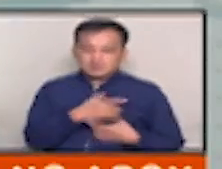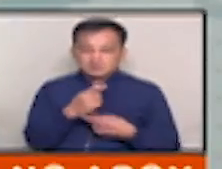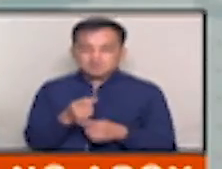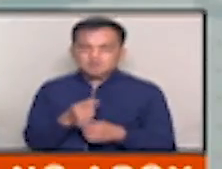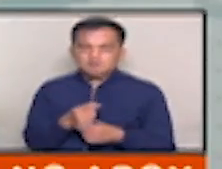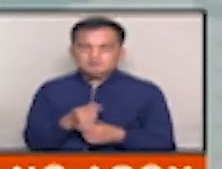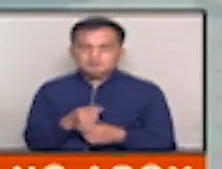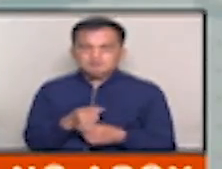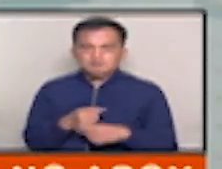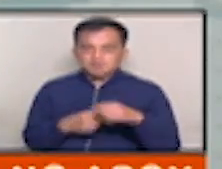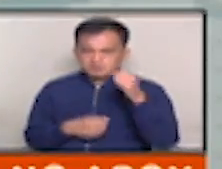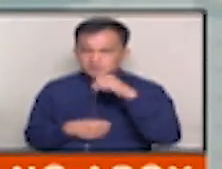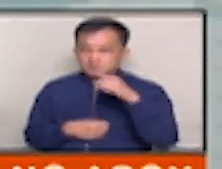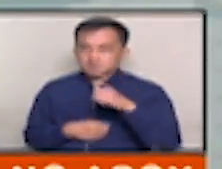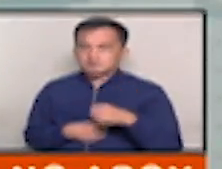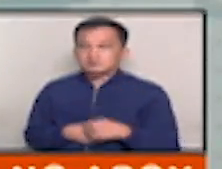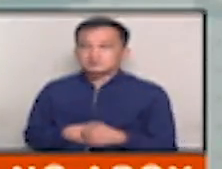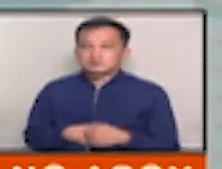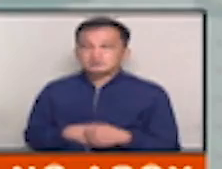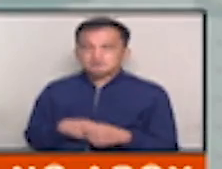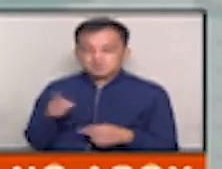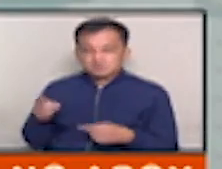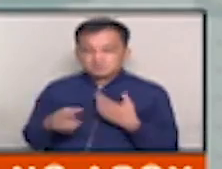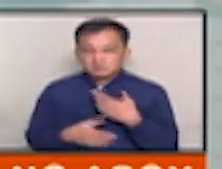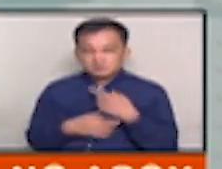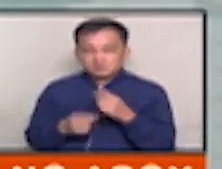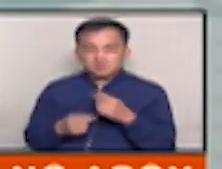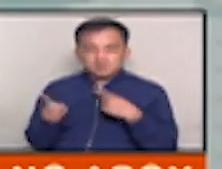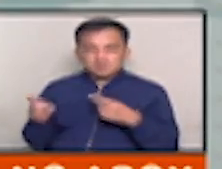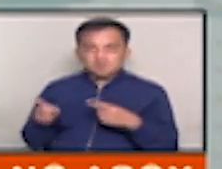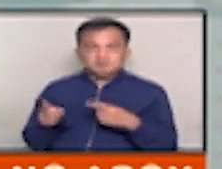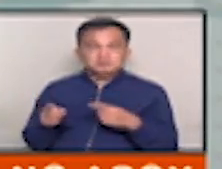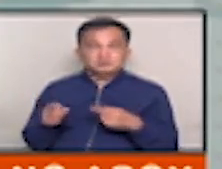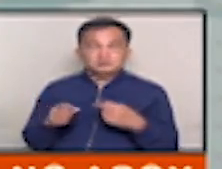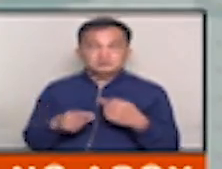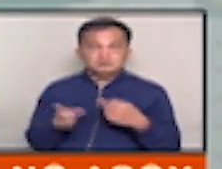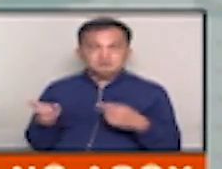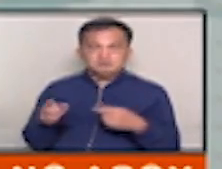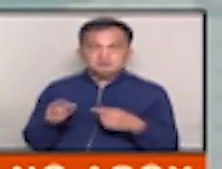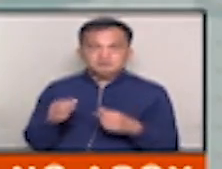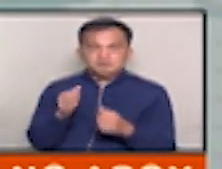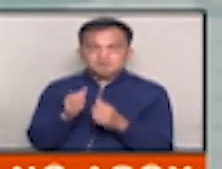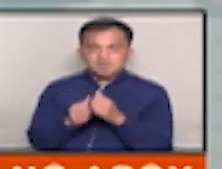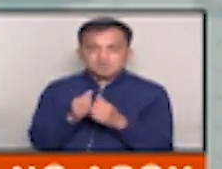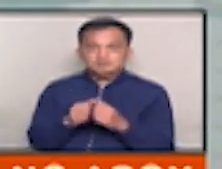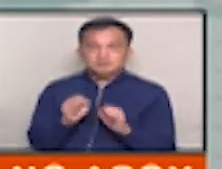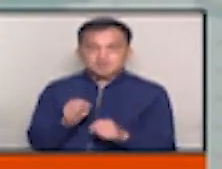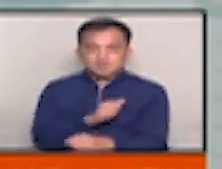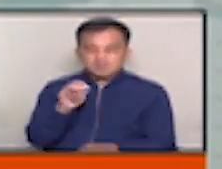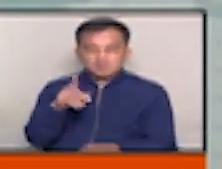dampa. Katiwala lang po ng may-ari ng dampa. So kung katiwala po ng may-ari ng dampa, so meaning meron din po siya authority na magsalita